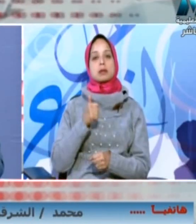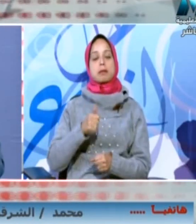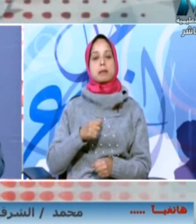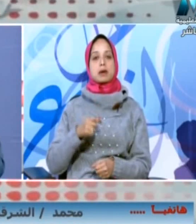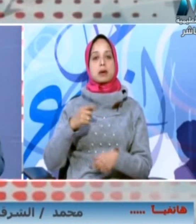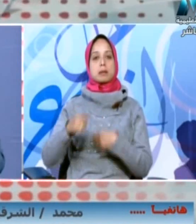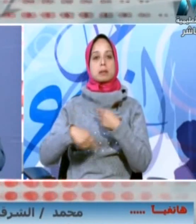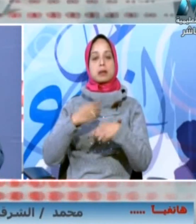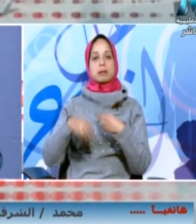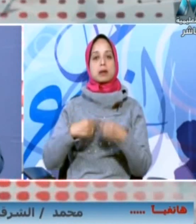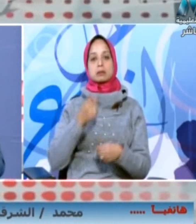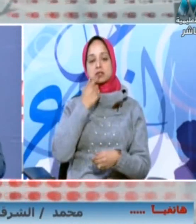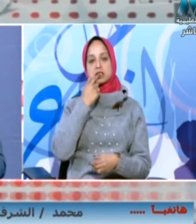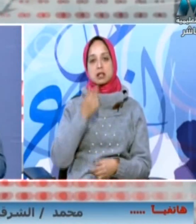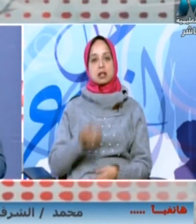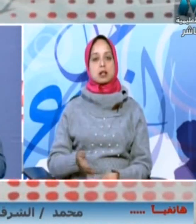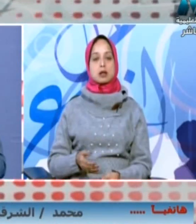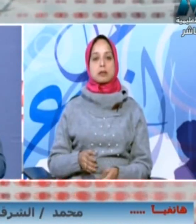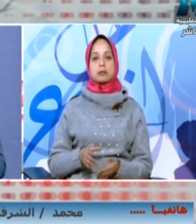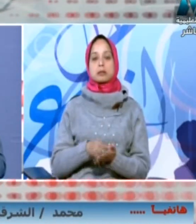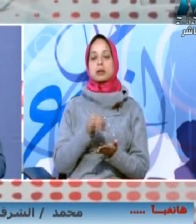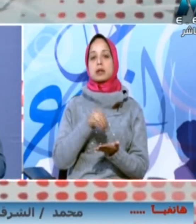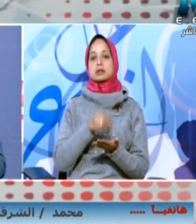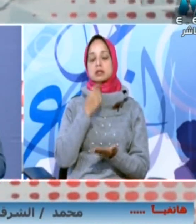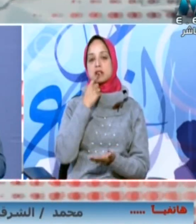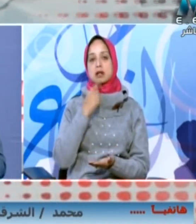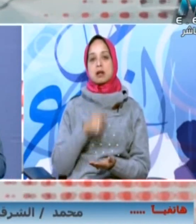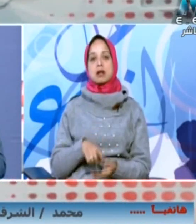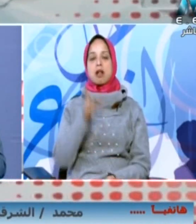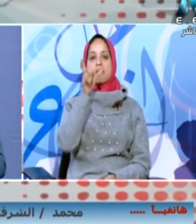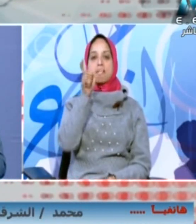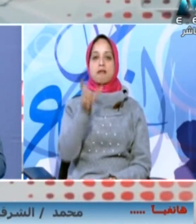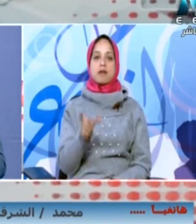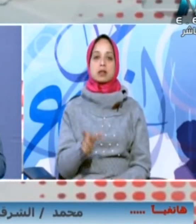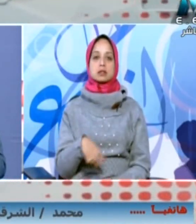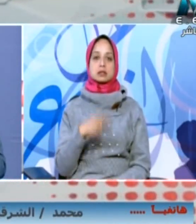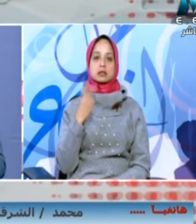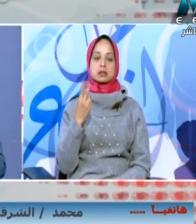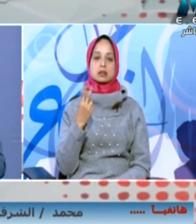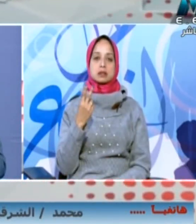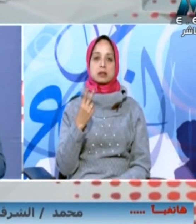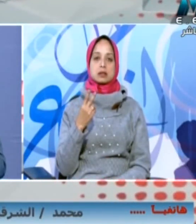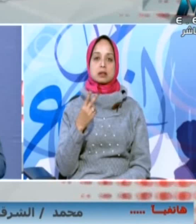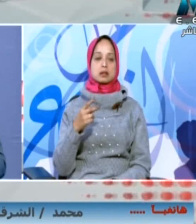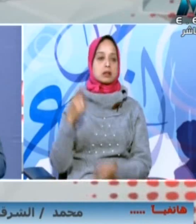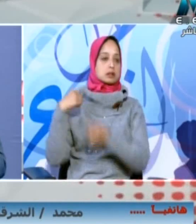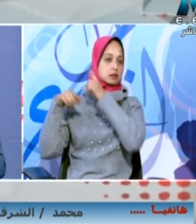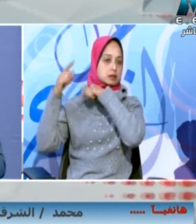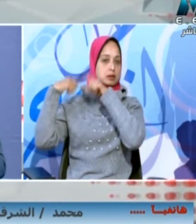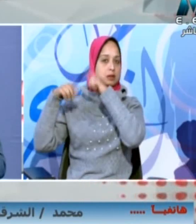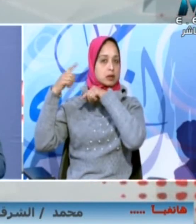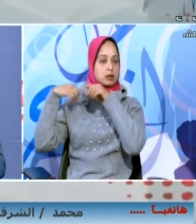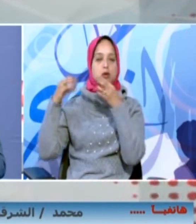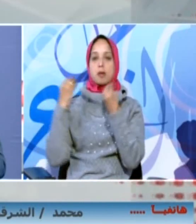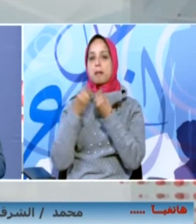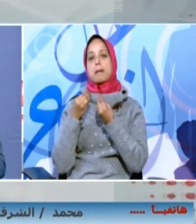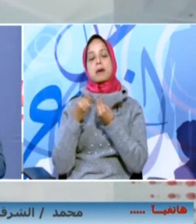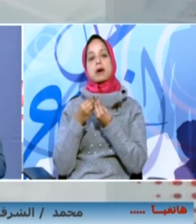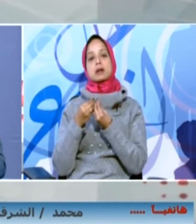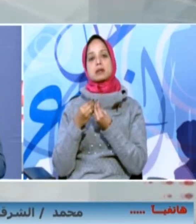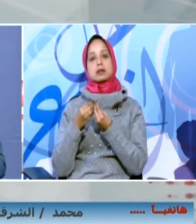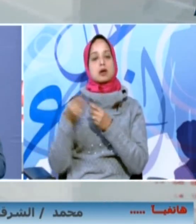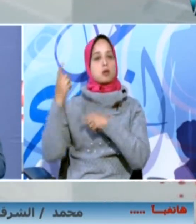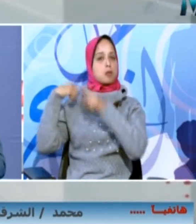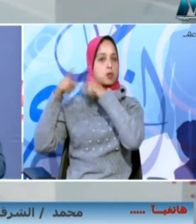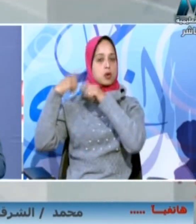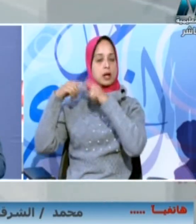تحت أمرك يا ابني. بس أنا الفصل الثاني أنا مش في مراجعة، يعني أتراجع. إحنا هنخلص وهنعمل لكم مراجعات